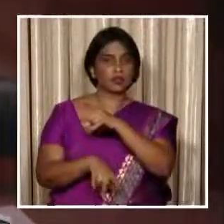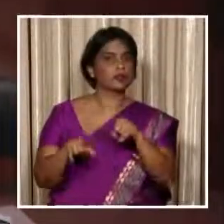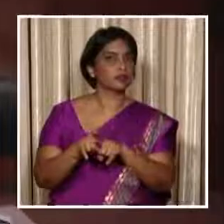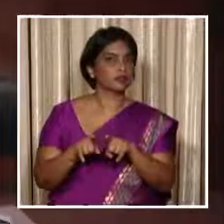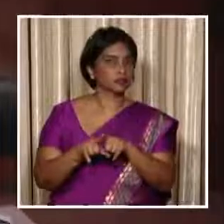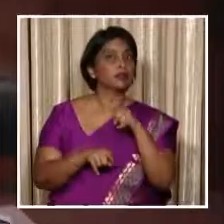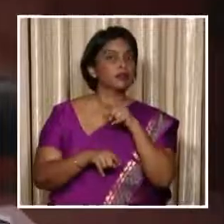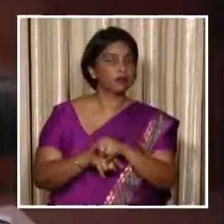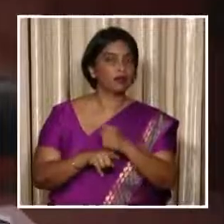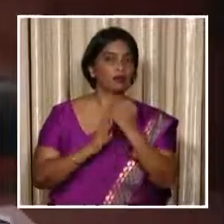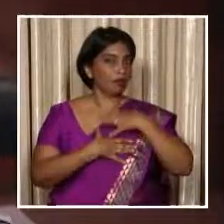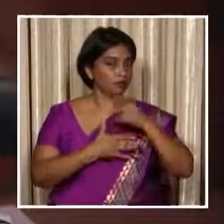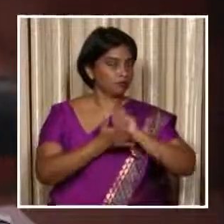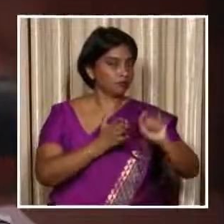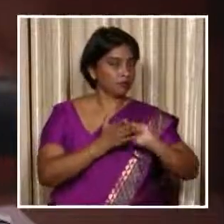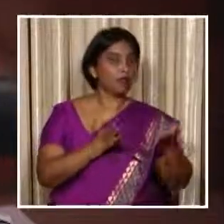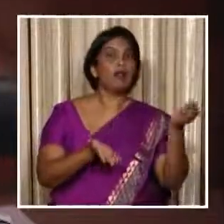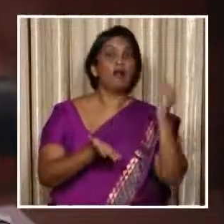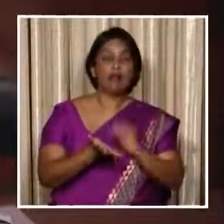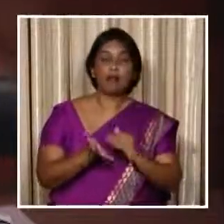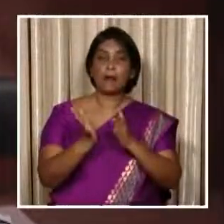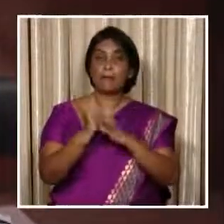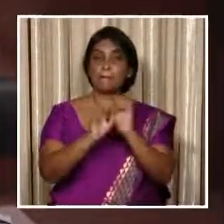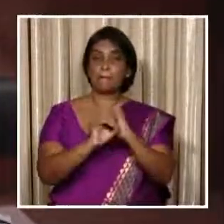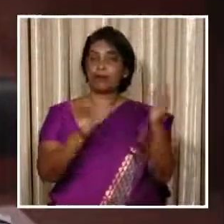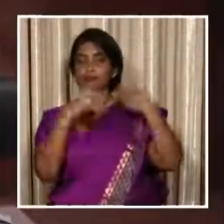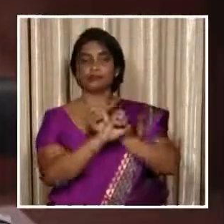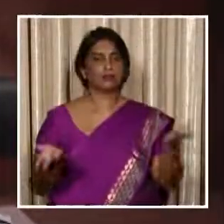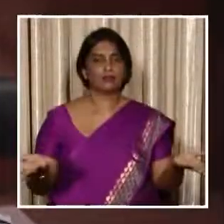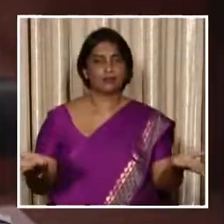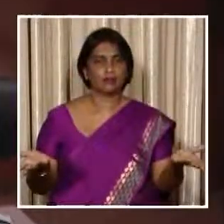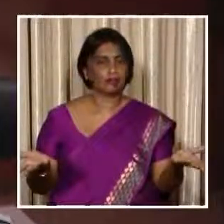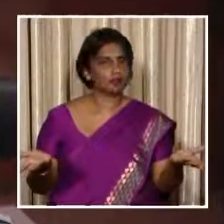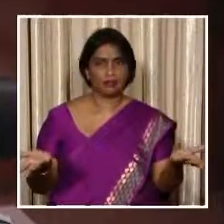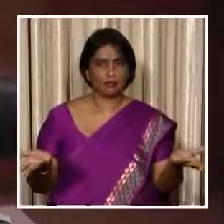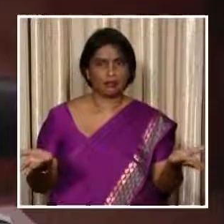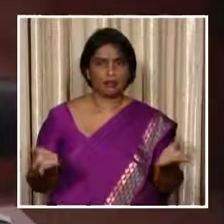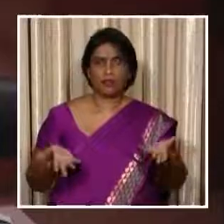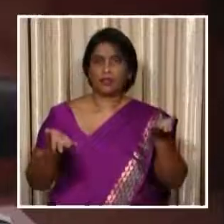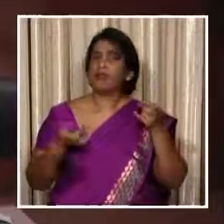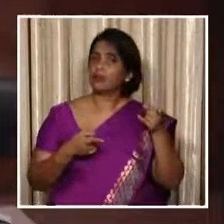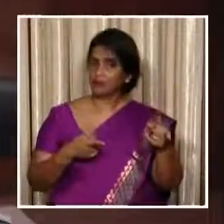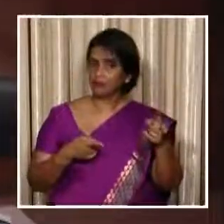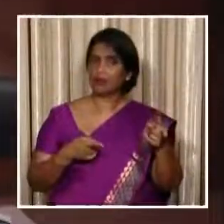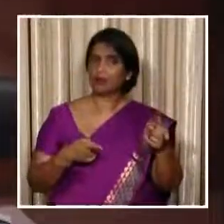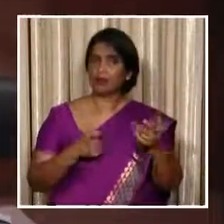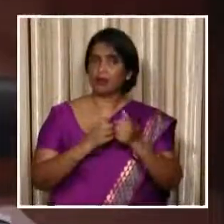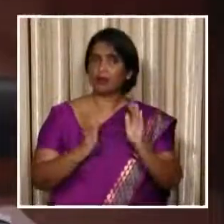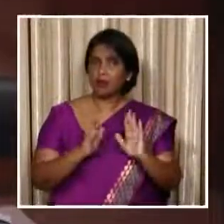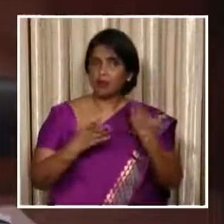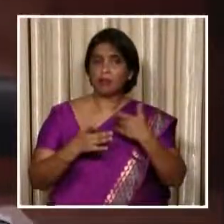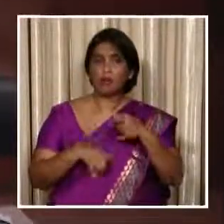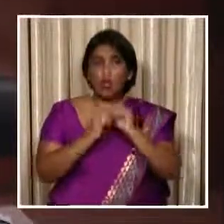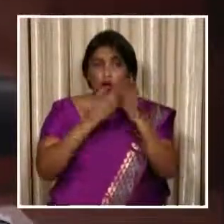පෙර ඔහුගෙන් කට උත්තරේ අරගෙන නැවත ඒක මීඩියා රංගනයක් ඇටට ඉදිරිපත් කරනවා ඒ නිසා මේ අවසන් මේ ආරම්භක කට උත්තර